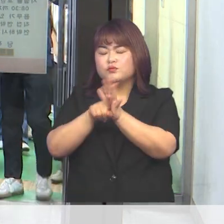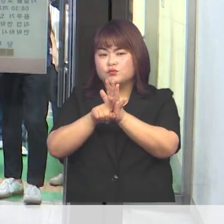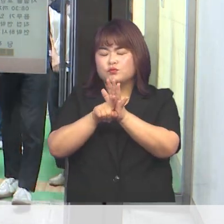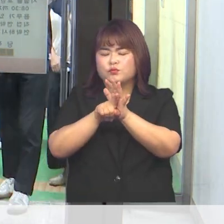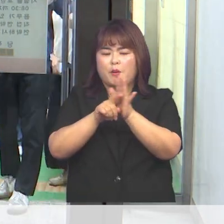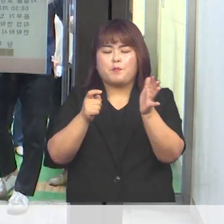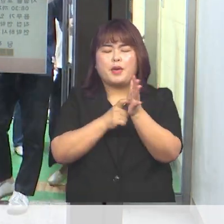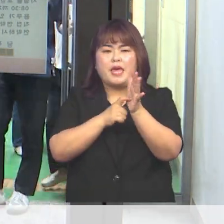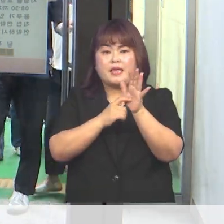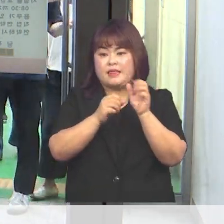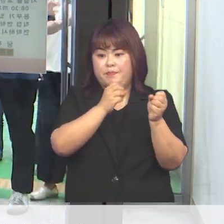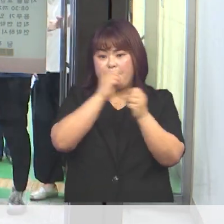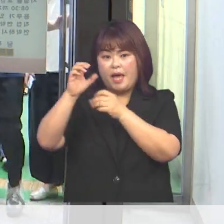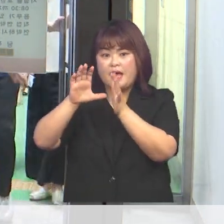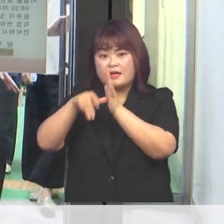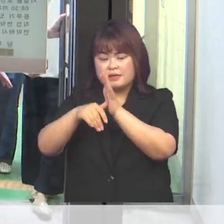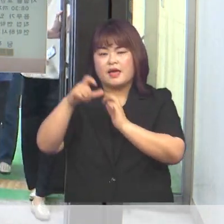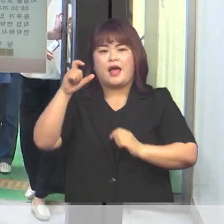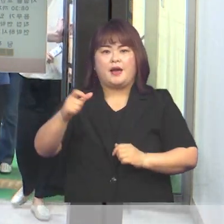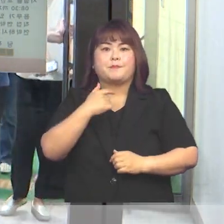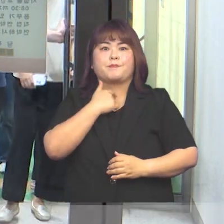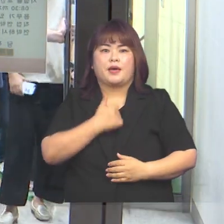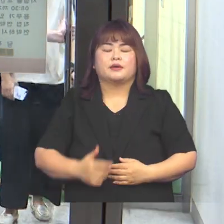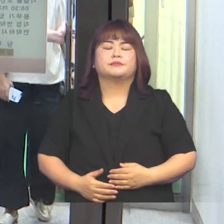비상대비태세를 강화했습니다.